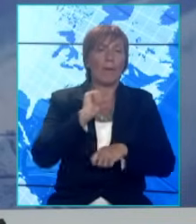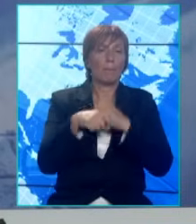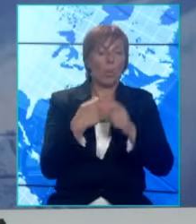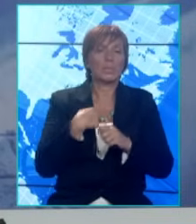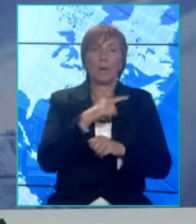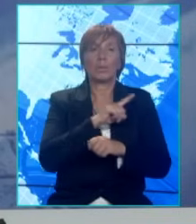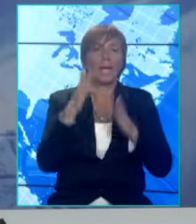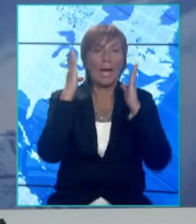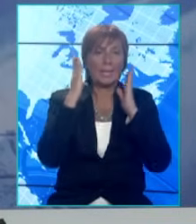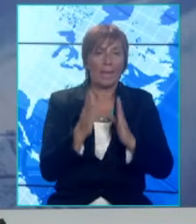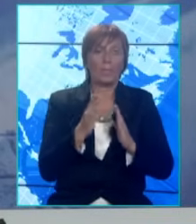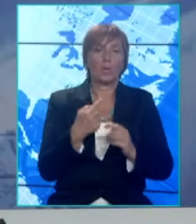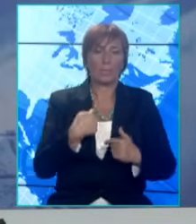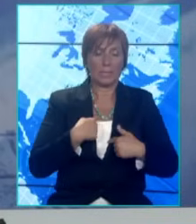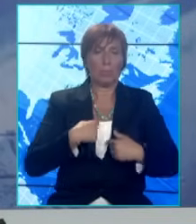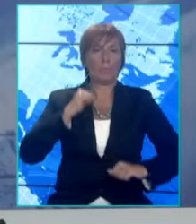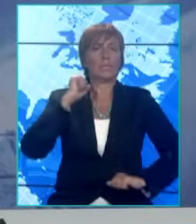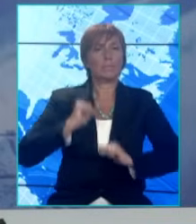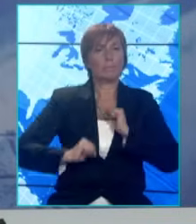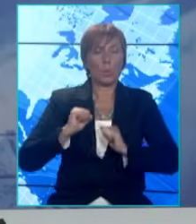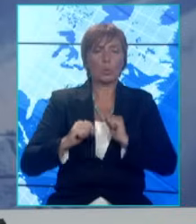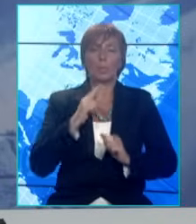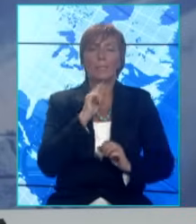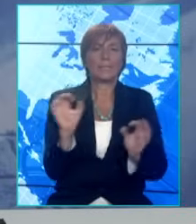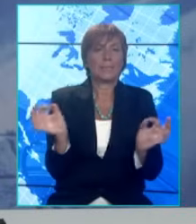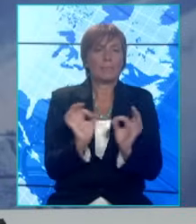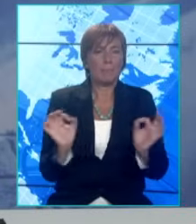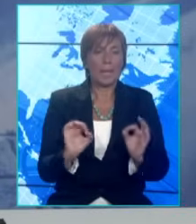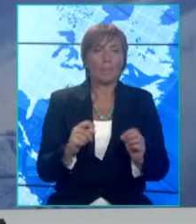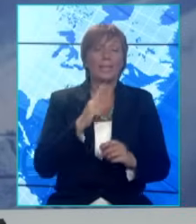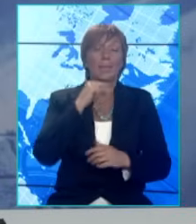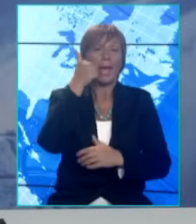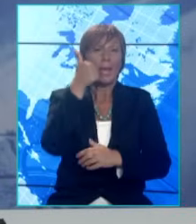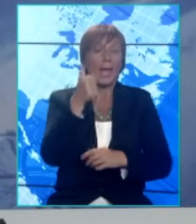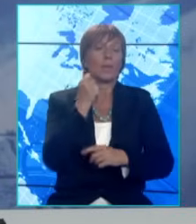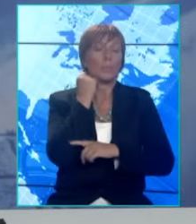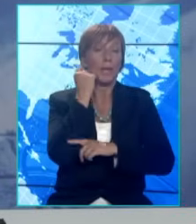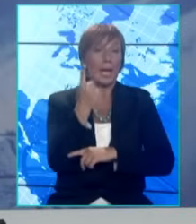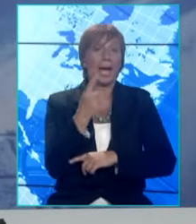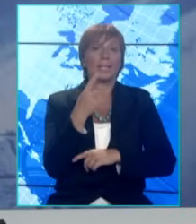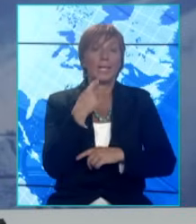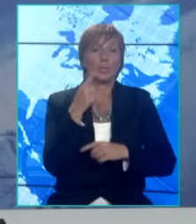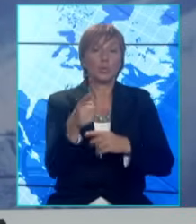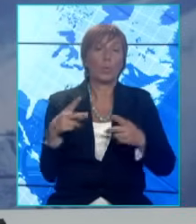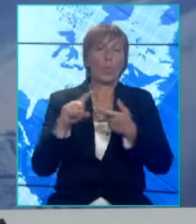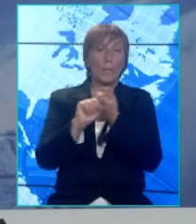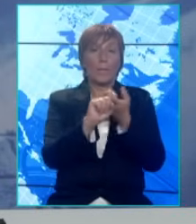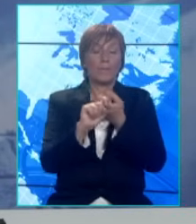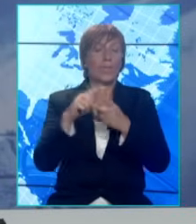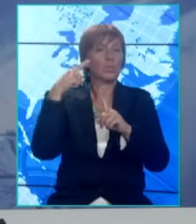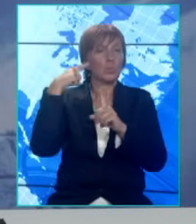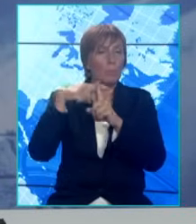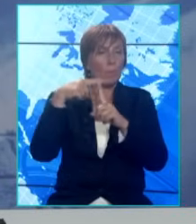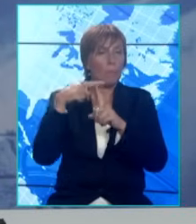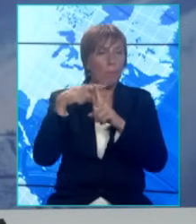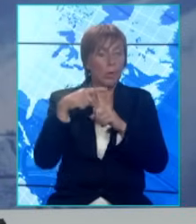mi i smo i sposobni i spremni da jednom kada tu sinergiju